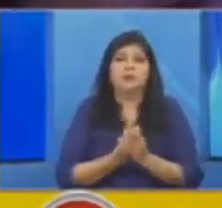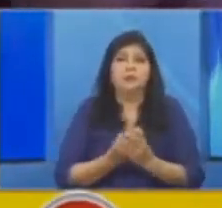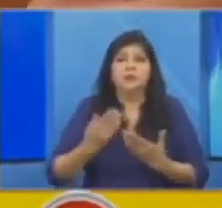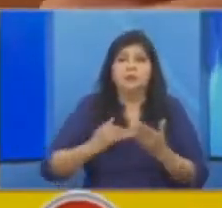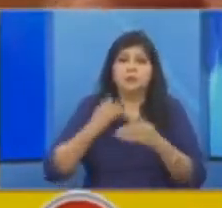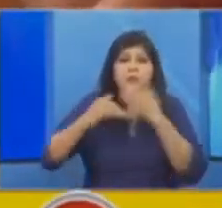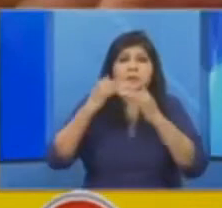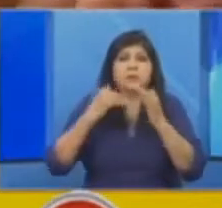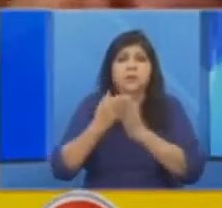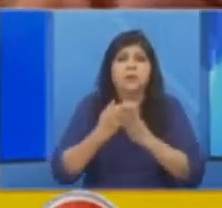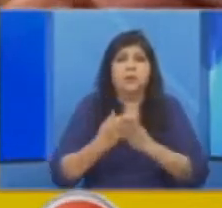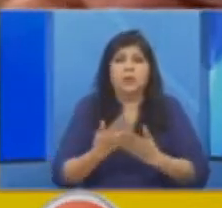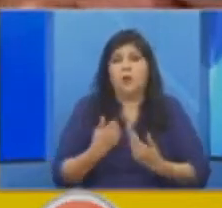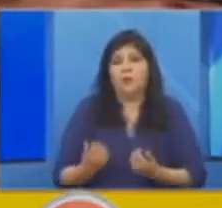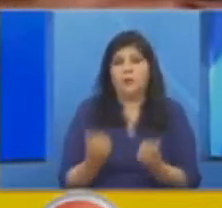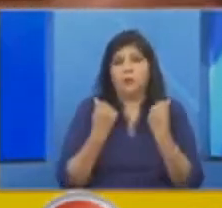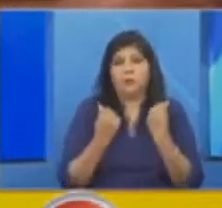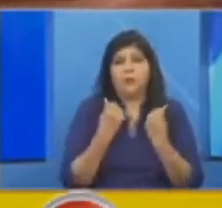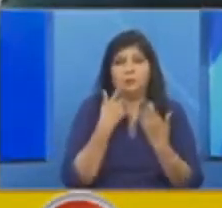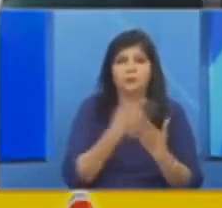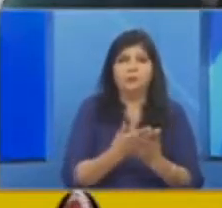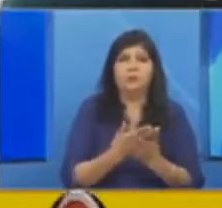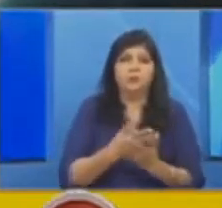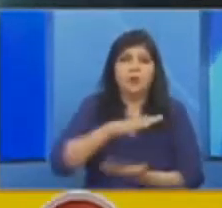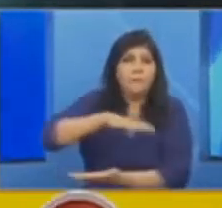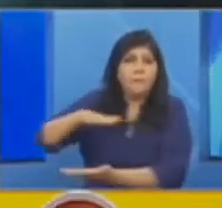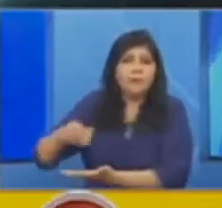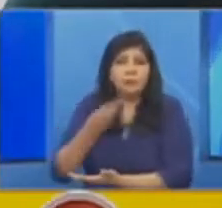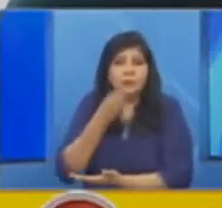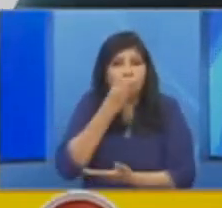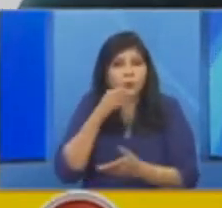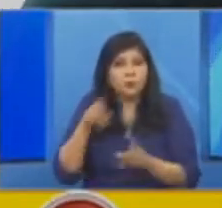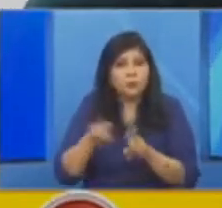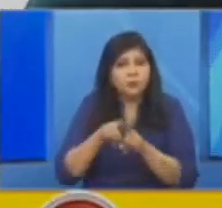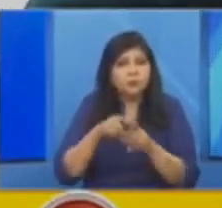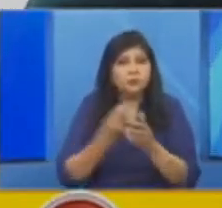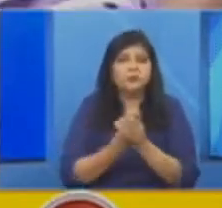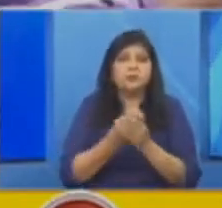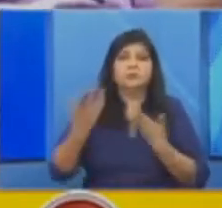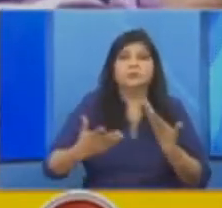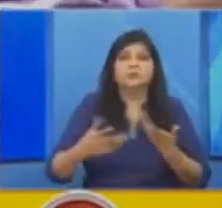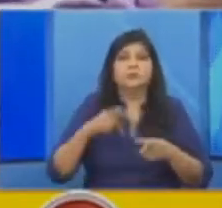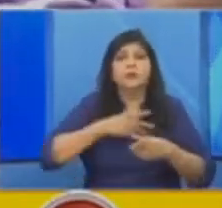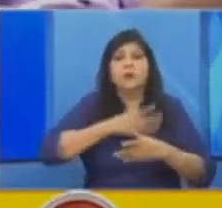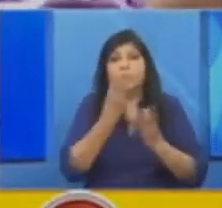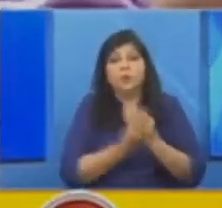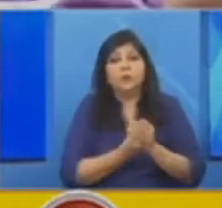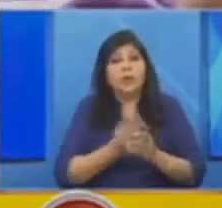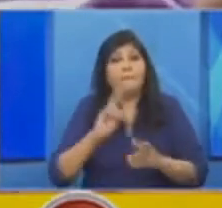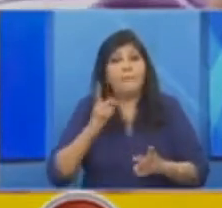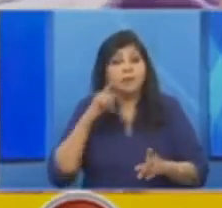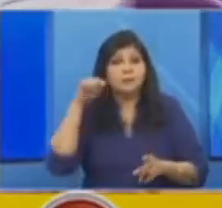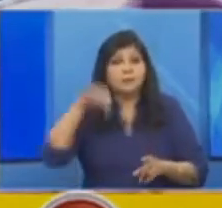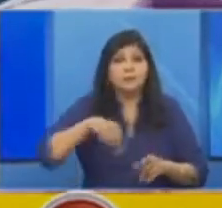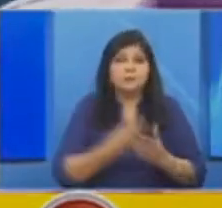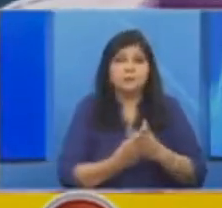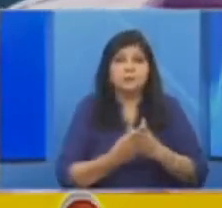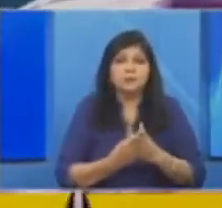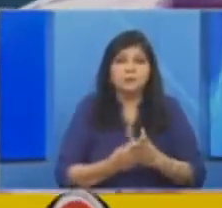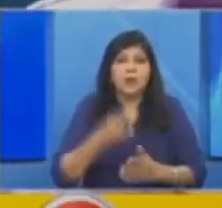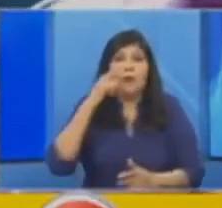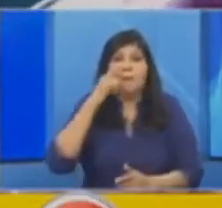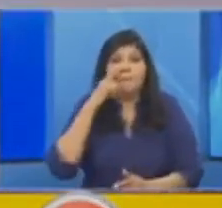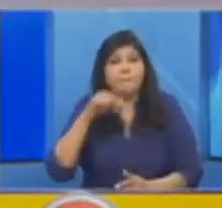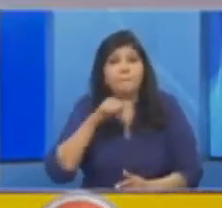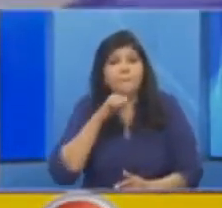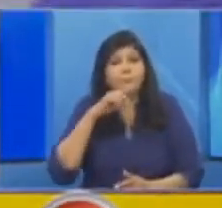और वो स्फस्त रहता है, बच्चों के पोशन के लिए भी उतना ही जरूरी है कि मा को